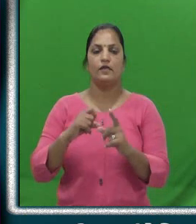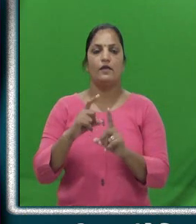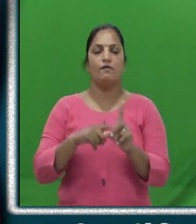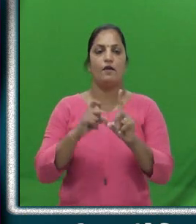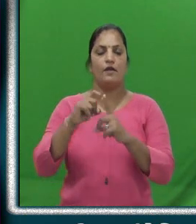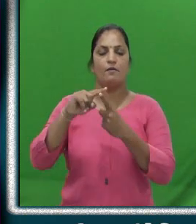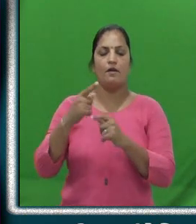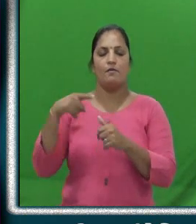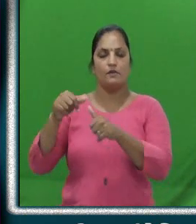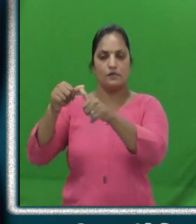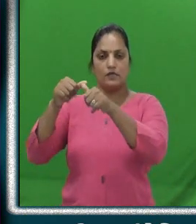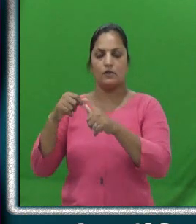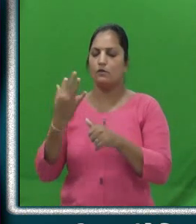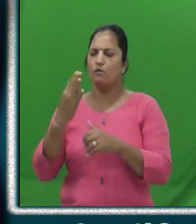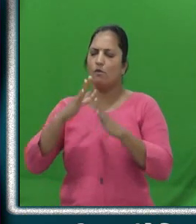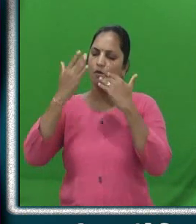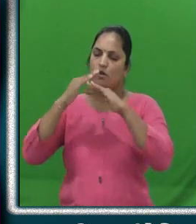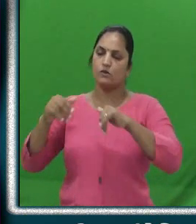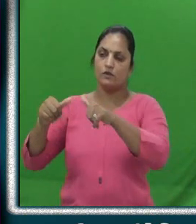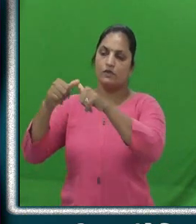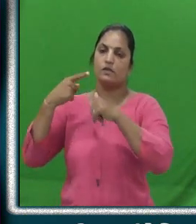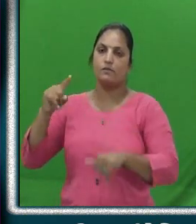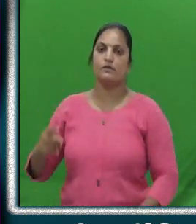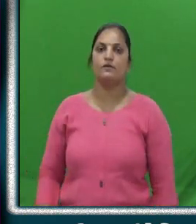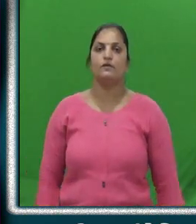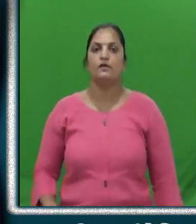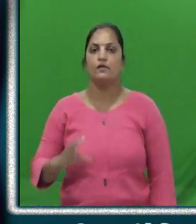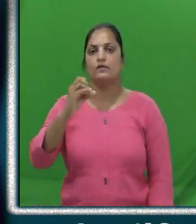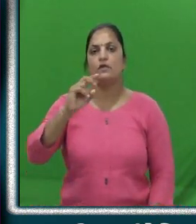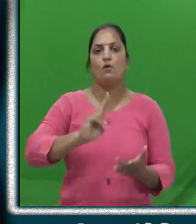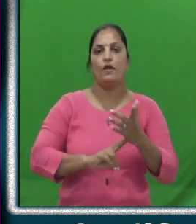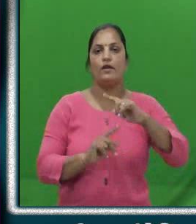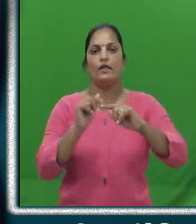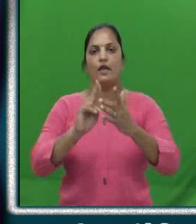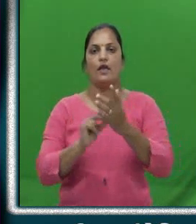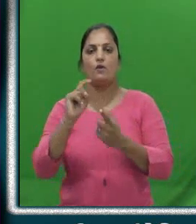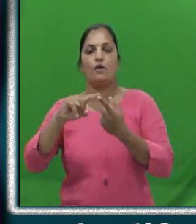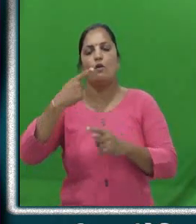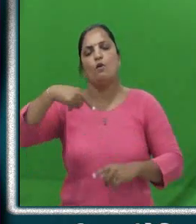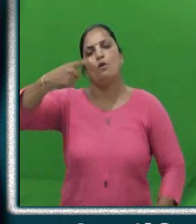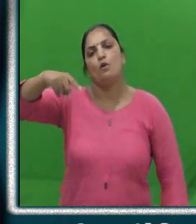જયદીપ સરસ ઘણા બધા જવાબ આપ્યા એકી સાથે હવે ખબર પડી શું થાય